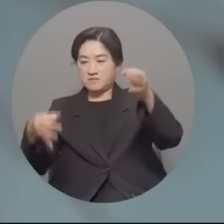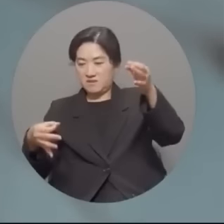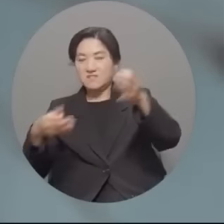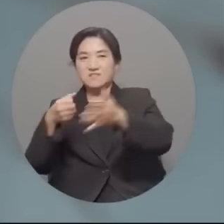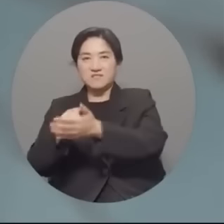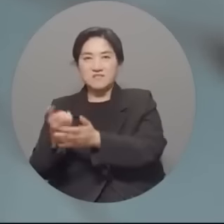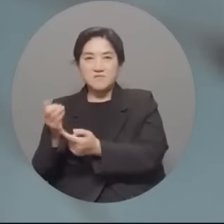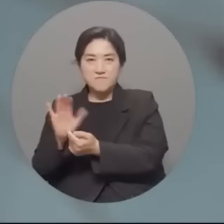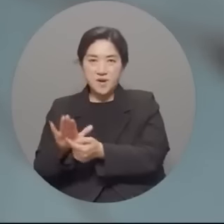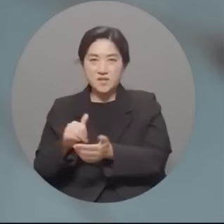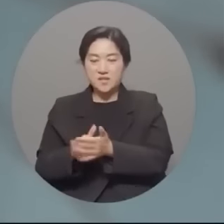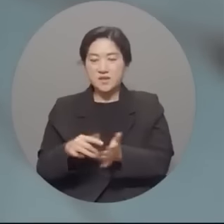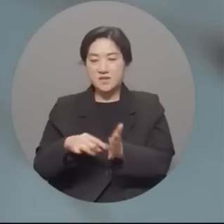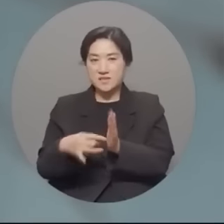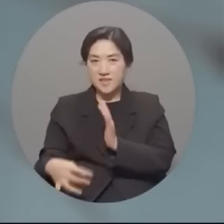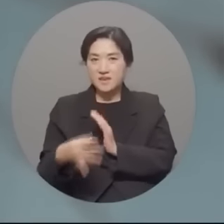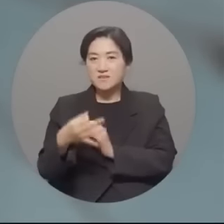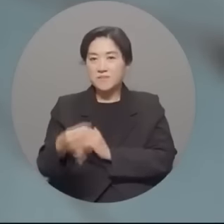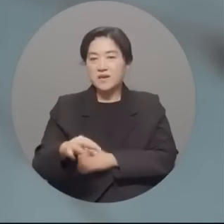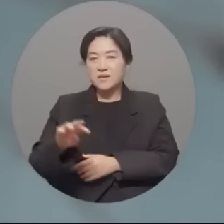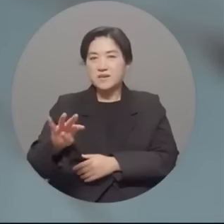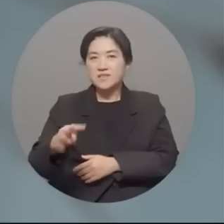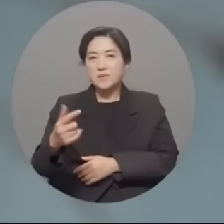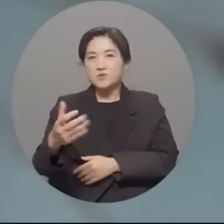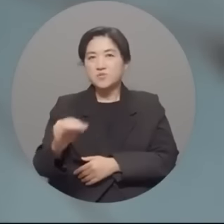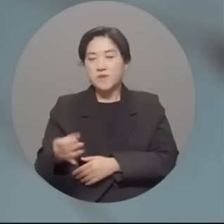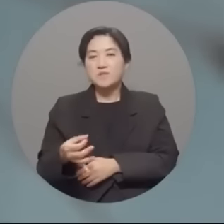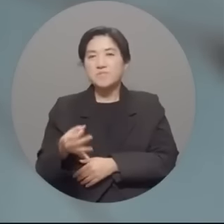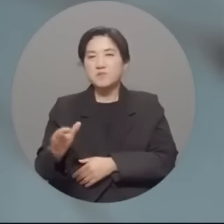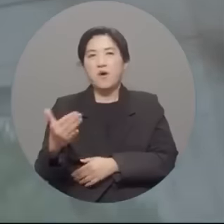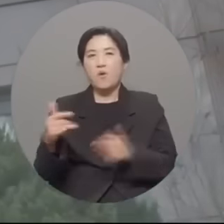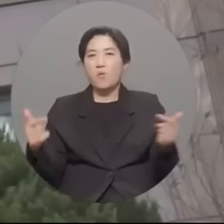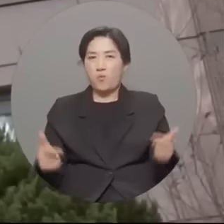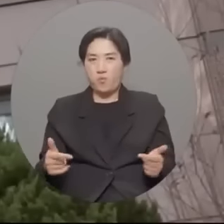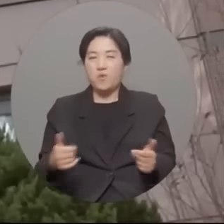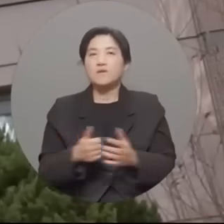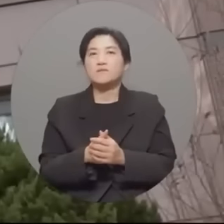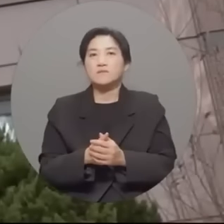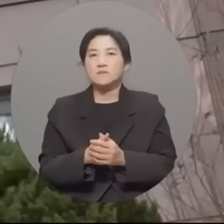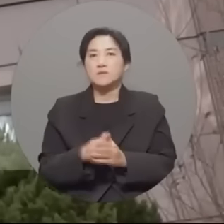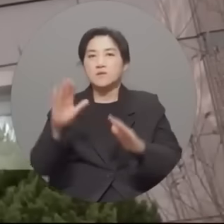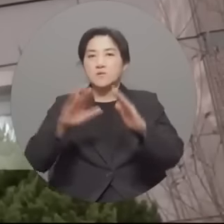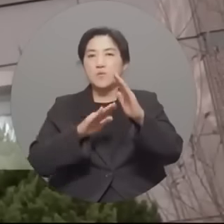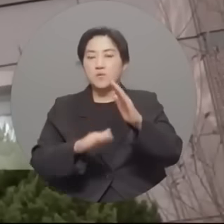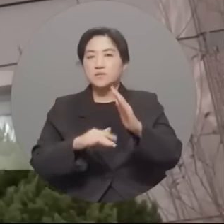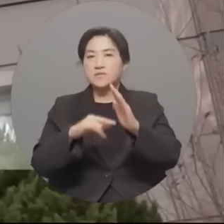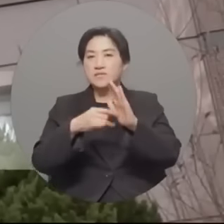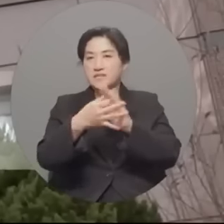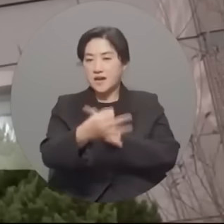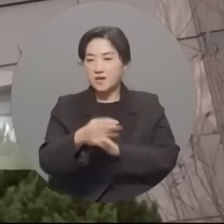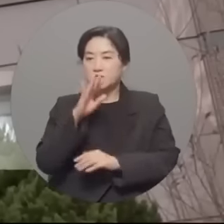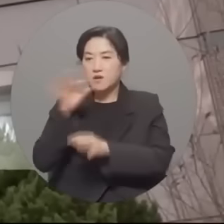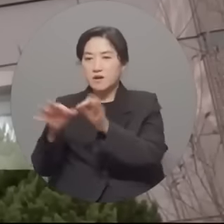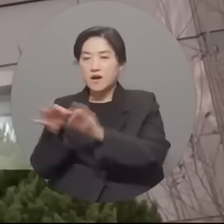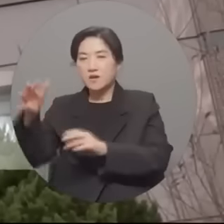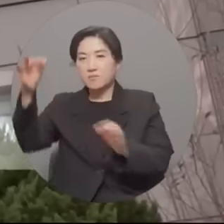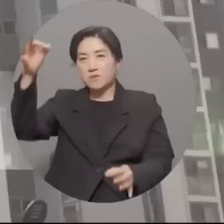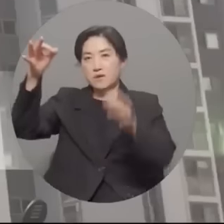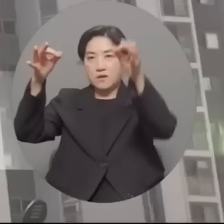책정되면서 보유세는 460만 원 정도로 줄어들게 됐습니다 공시 가격이 실거래가보다 너무